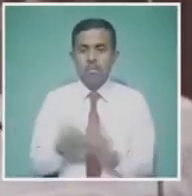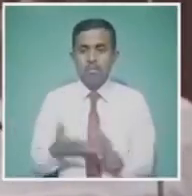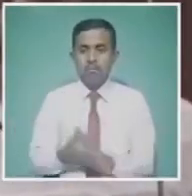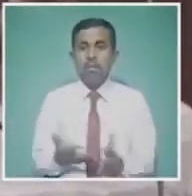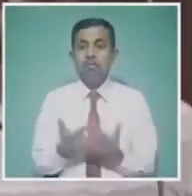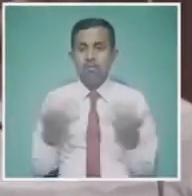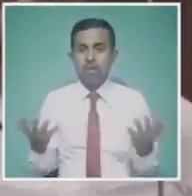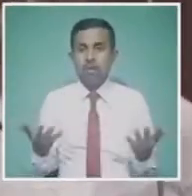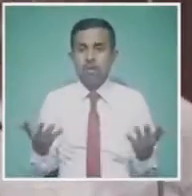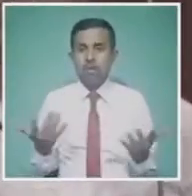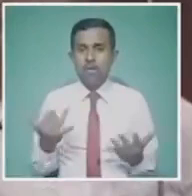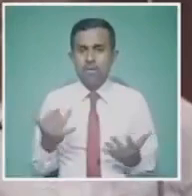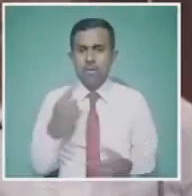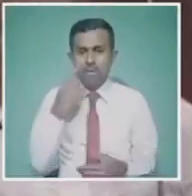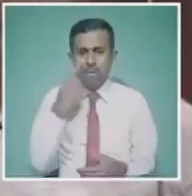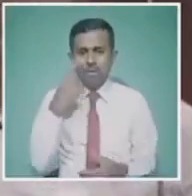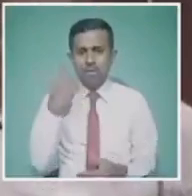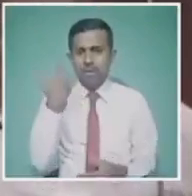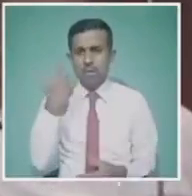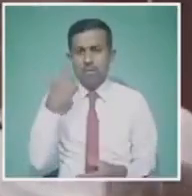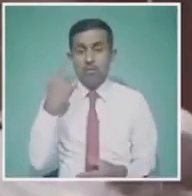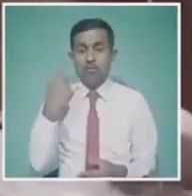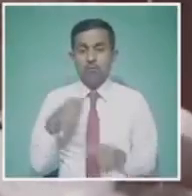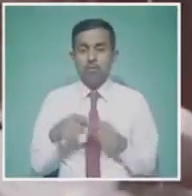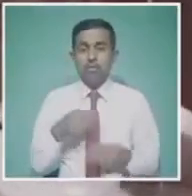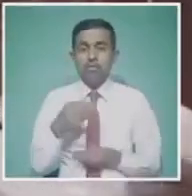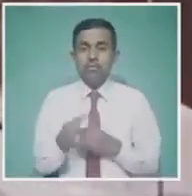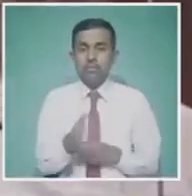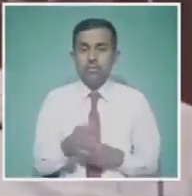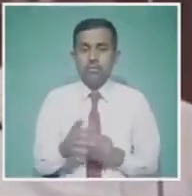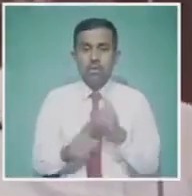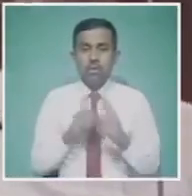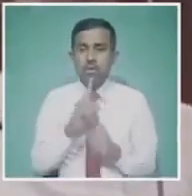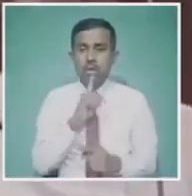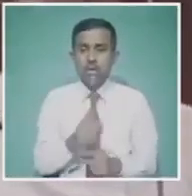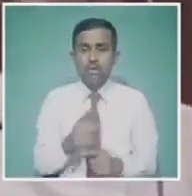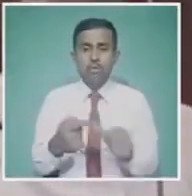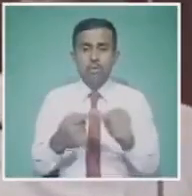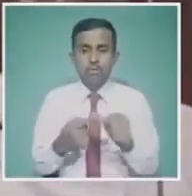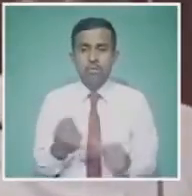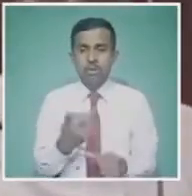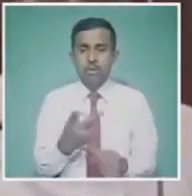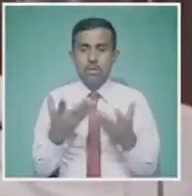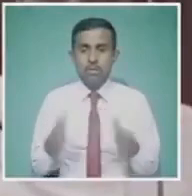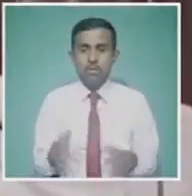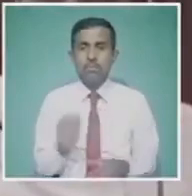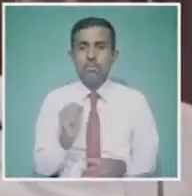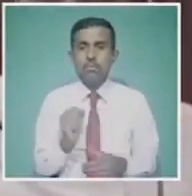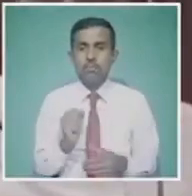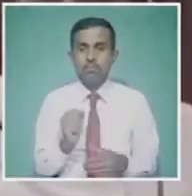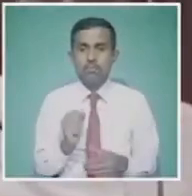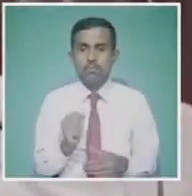பேசி தொழிலாளர்கள் கிட்ட பேசி ஒரு முடிவினை எடுத்தோம். இந்த முடிவுகளை எடுக்கும்போது இதுக்கு முக்கியமான காரணமாக இருந்த விஷயம் வந்து அங்கே இருந்த துரைமார்,